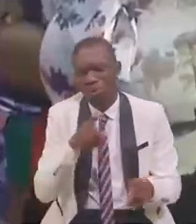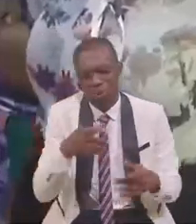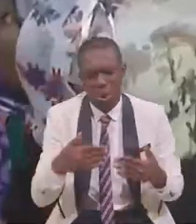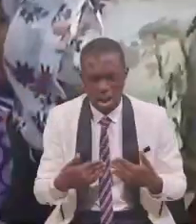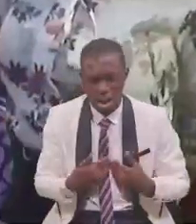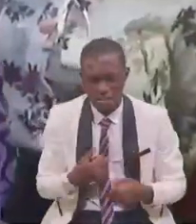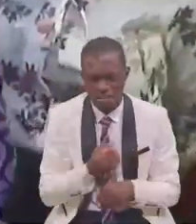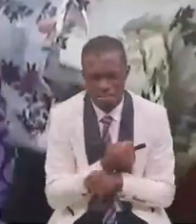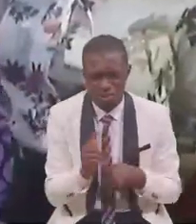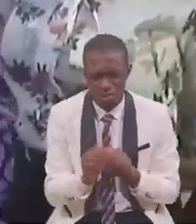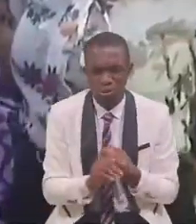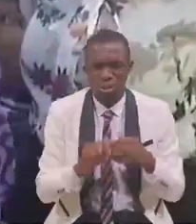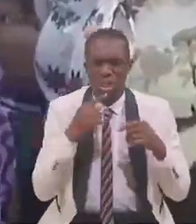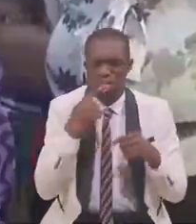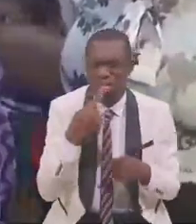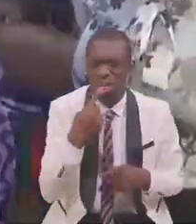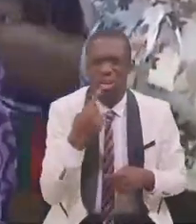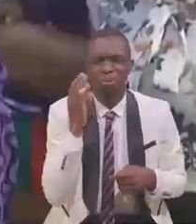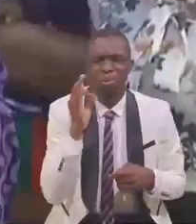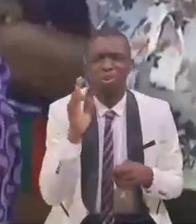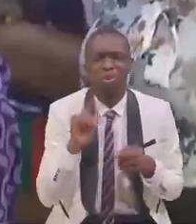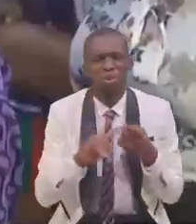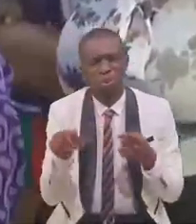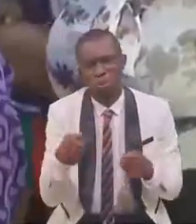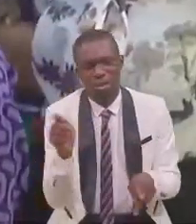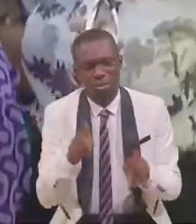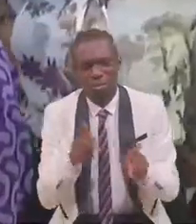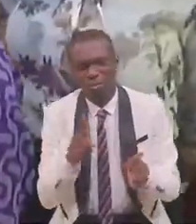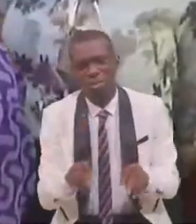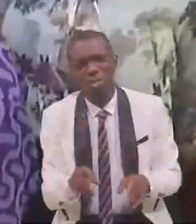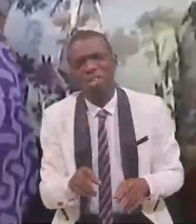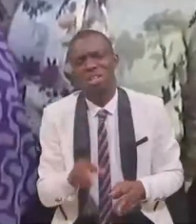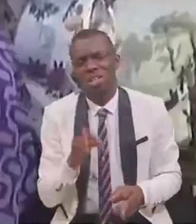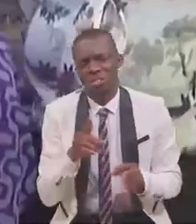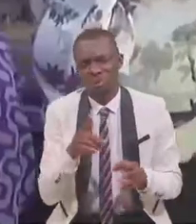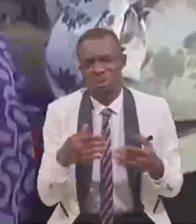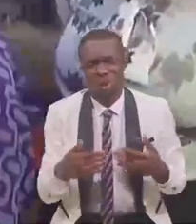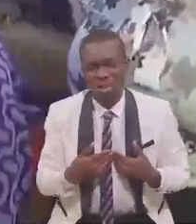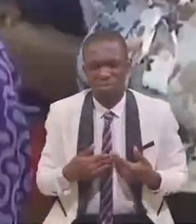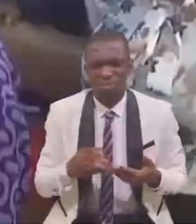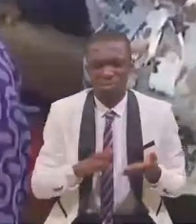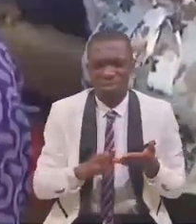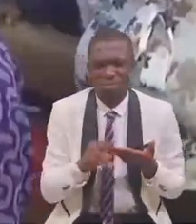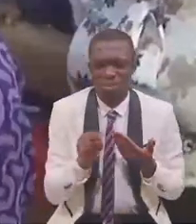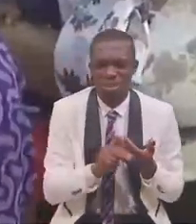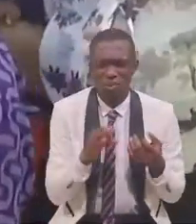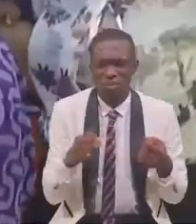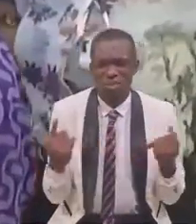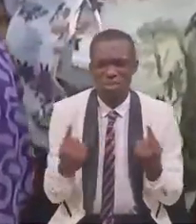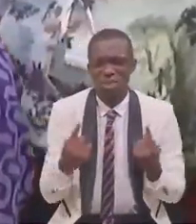autres. Et que les gens sachent que vous êtes au Seigneur, que les gens sachent